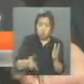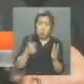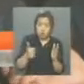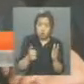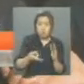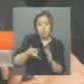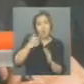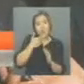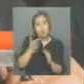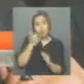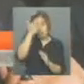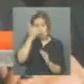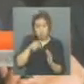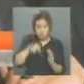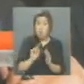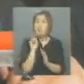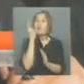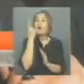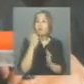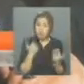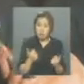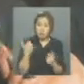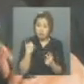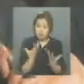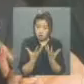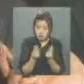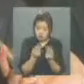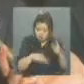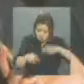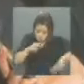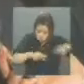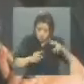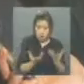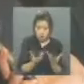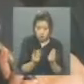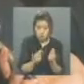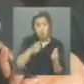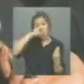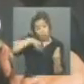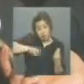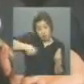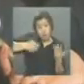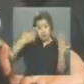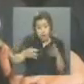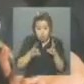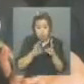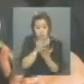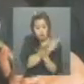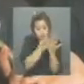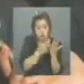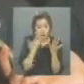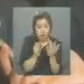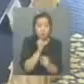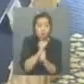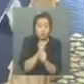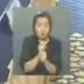ดจุดผ่านแดนถาวรใหม่นี่ต้องมีการสำรวจในพื้นที่เรื่องเขตแดนเพื่อให้ได้ข้อสรุปเรื่องเทคนิคนะครับก่อนที่จะนำไปสู่การเปิดจุดผ่านแ